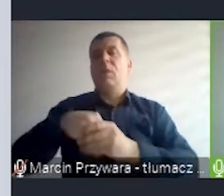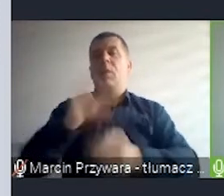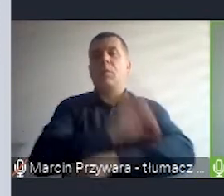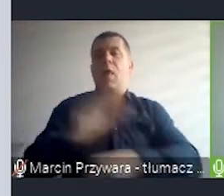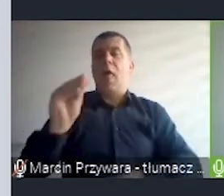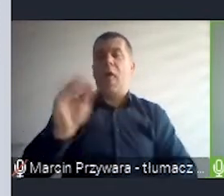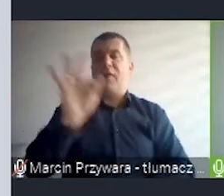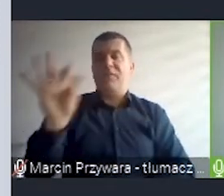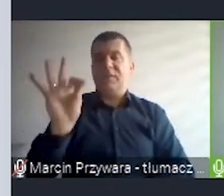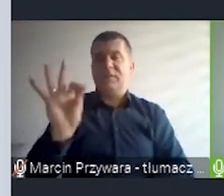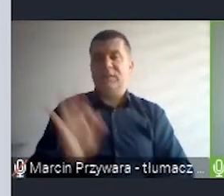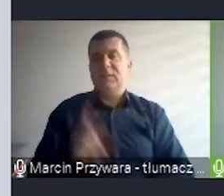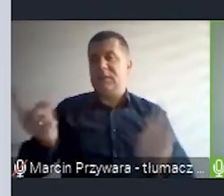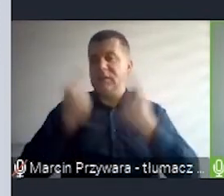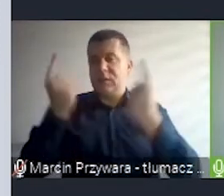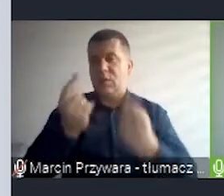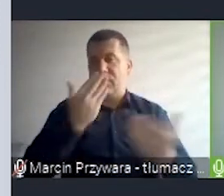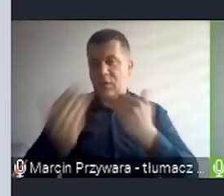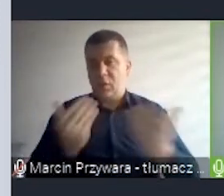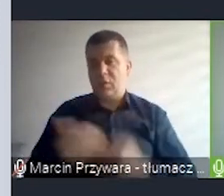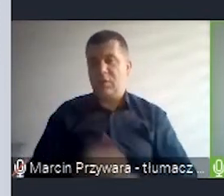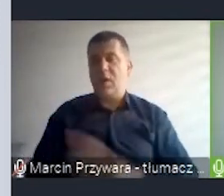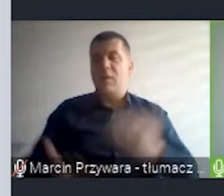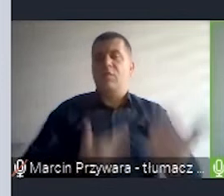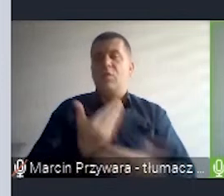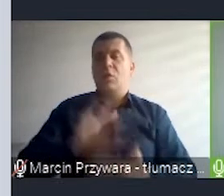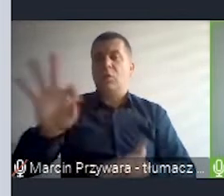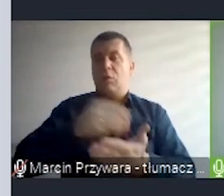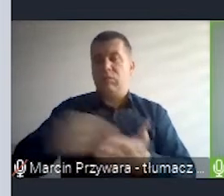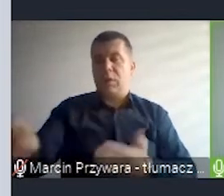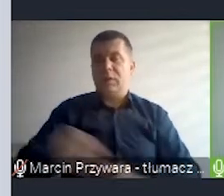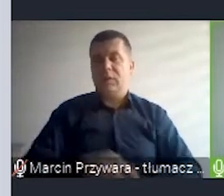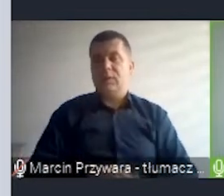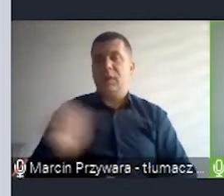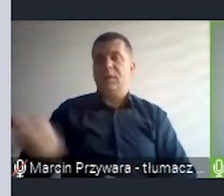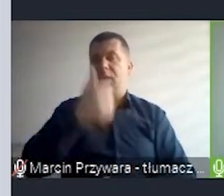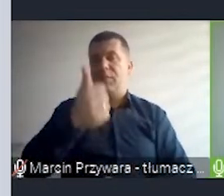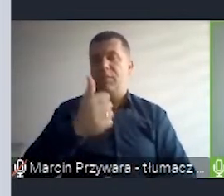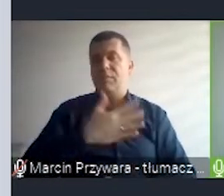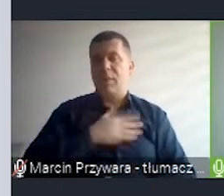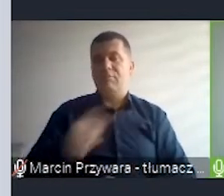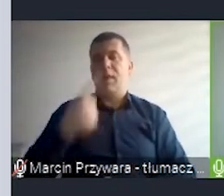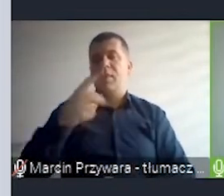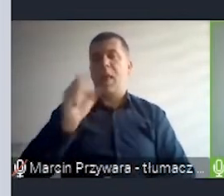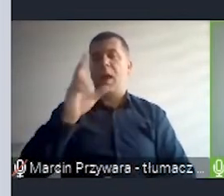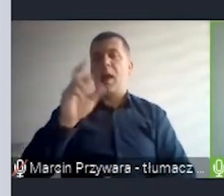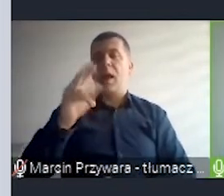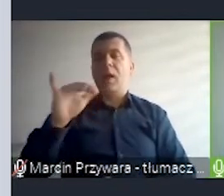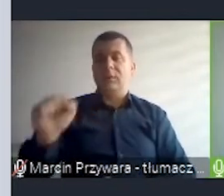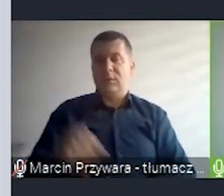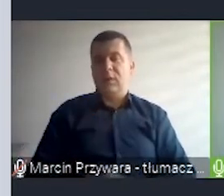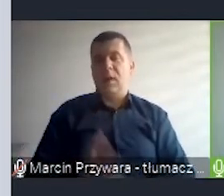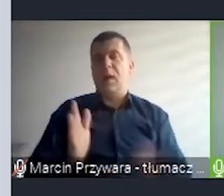FS-u sytuacja wygląda tak, że we wnioskach o płatność najpierw są same deklaracje,